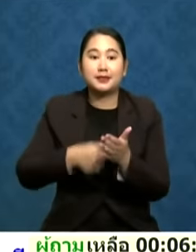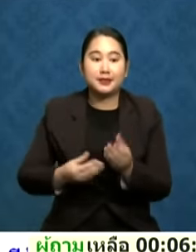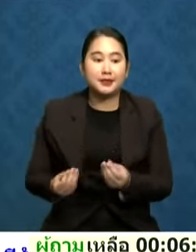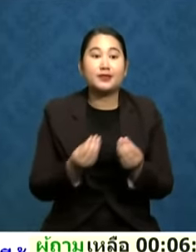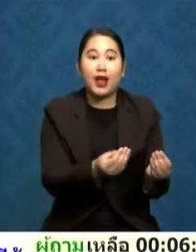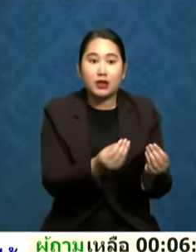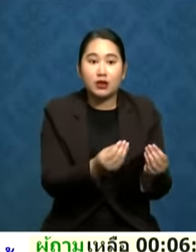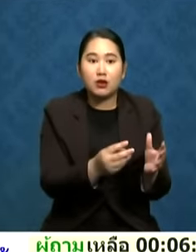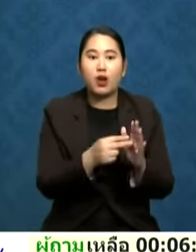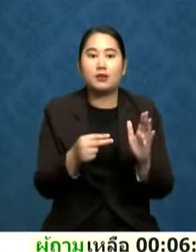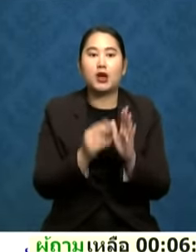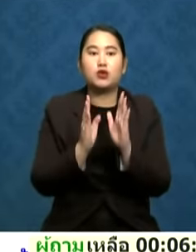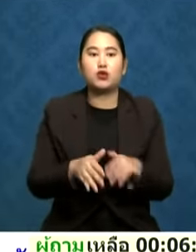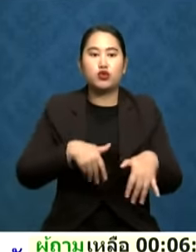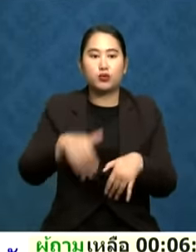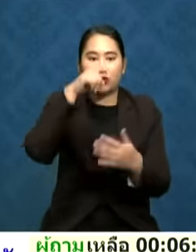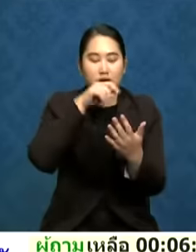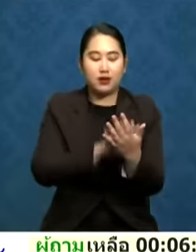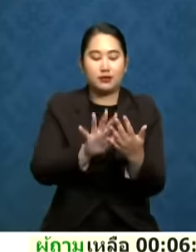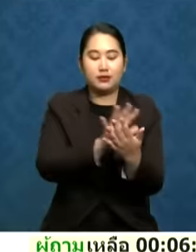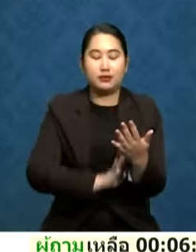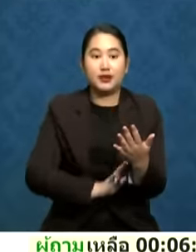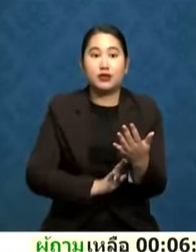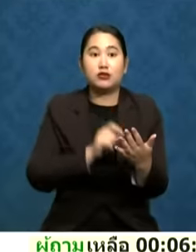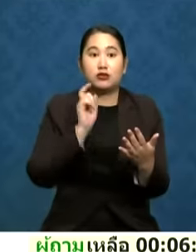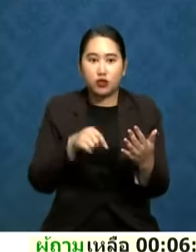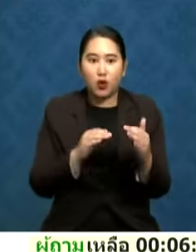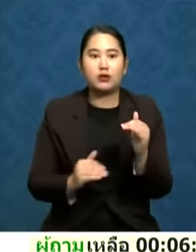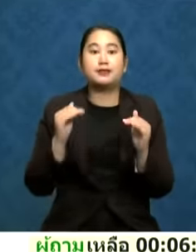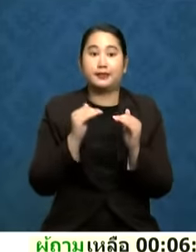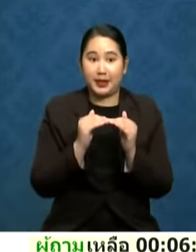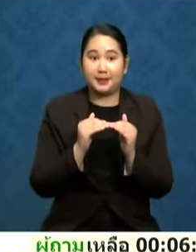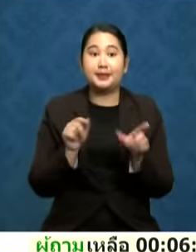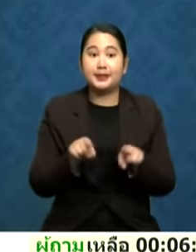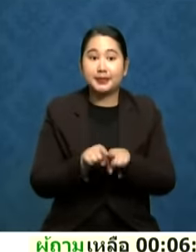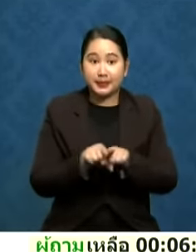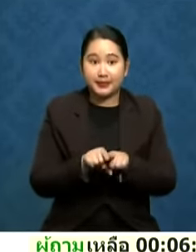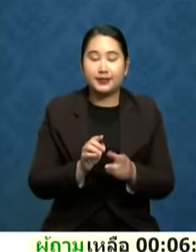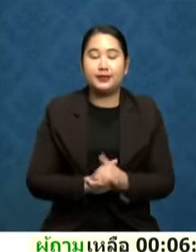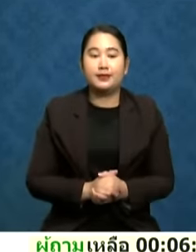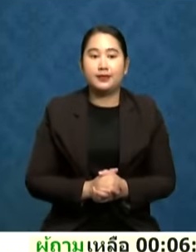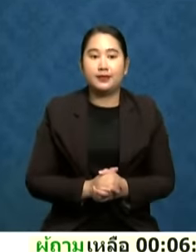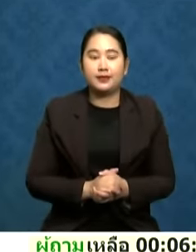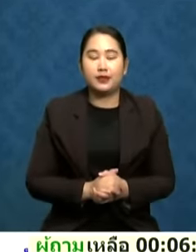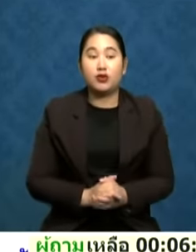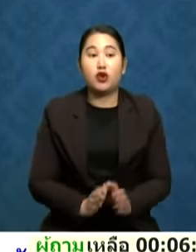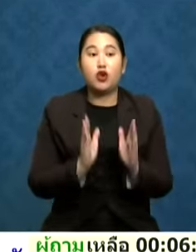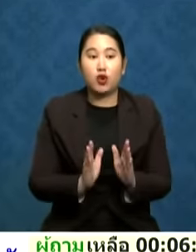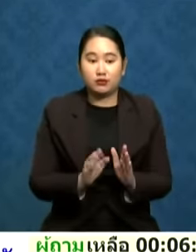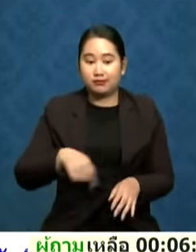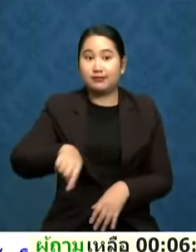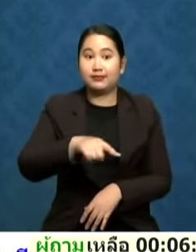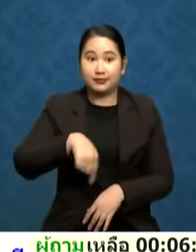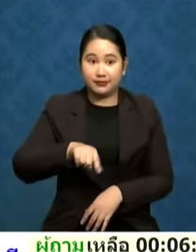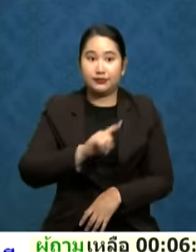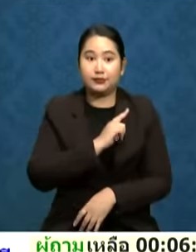ั้นคือสิงที่ประชาชนทั้งประเทศต้องได้รบความเป็ทํา เช่นเดียวกันว่าผู้ที่เกี่ยวของกบเหตย์การ